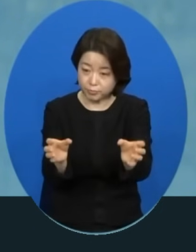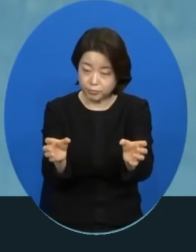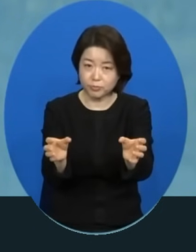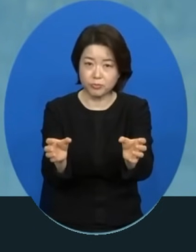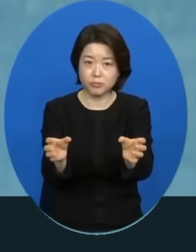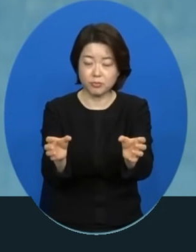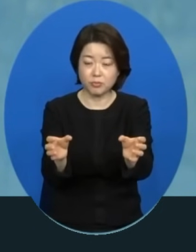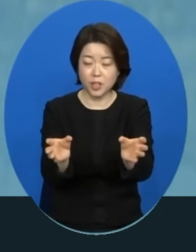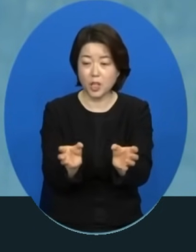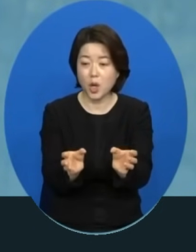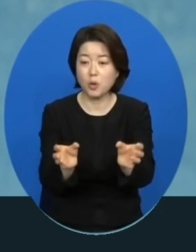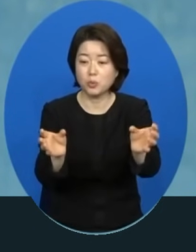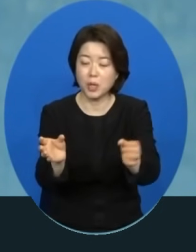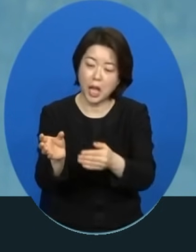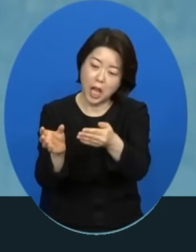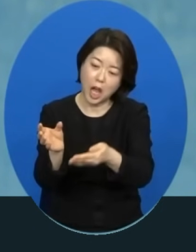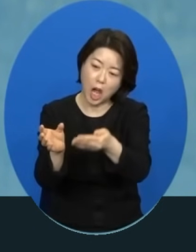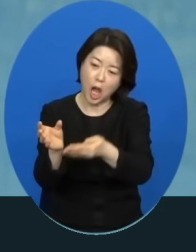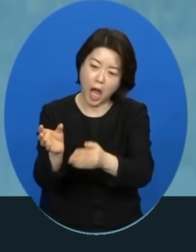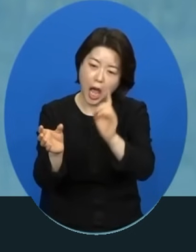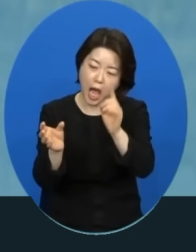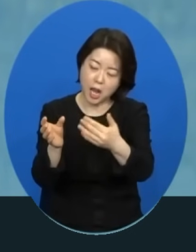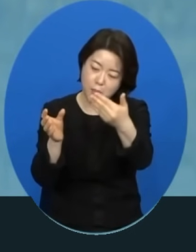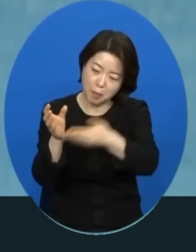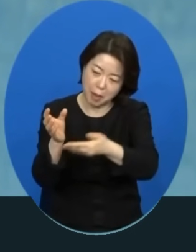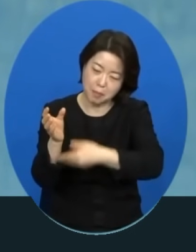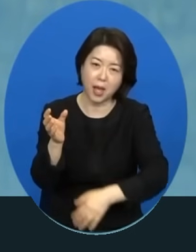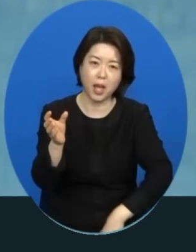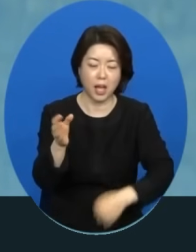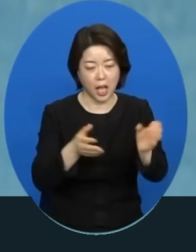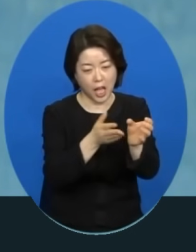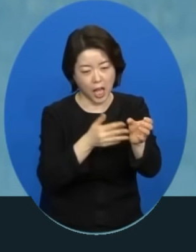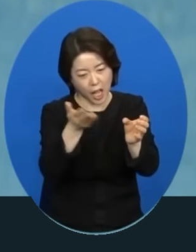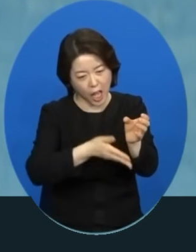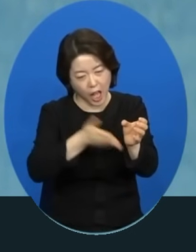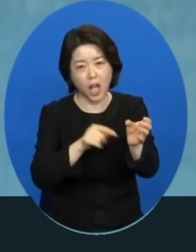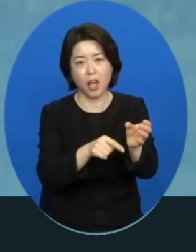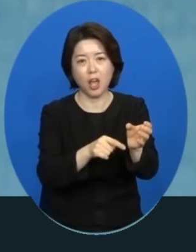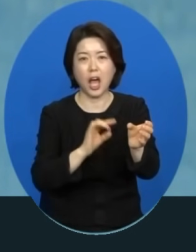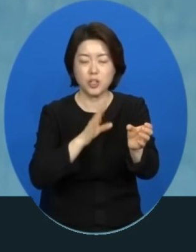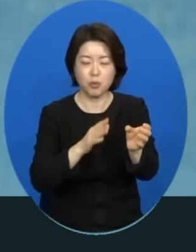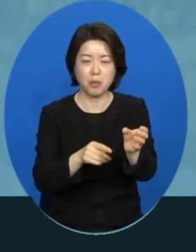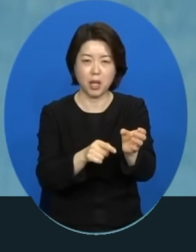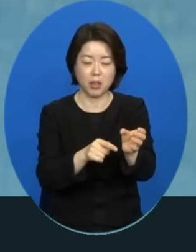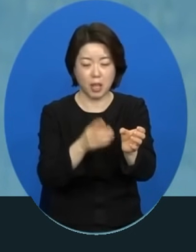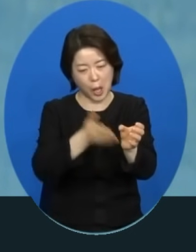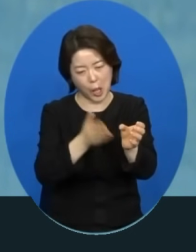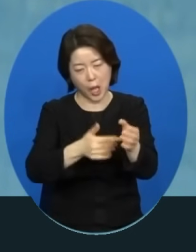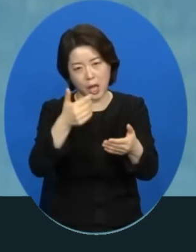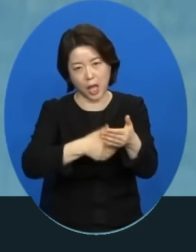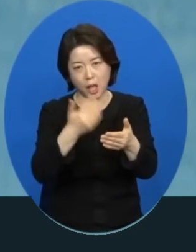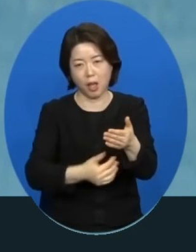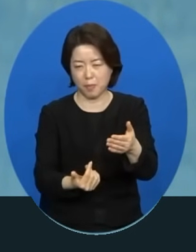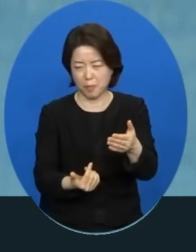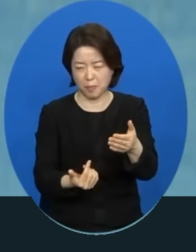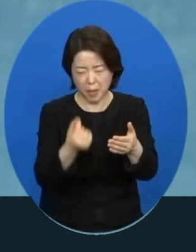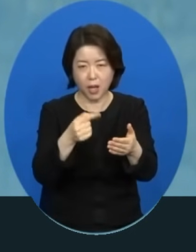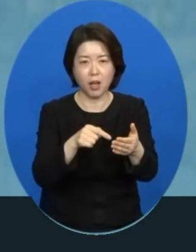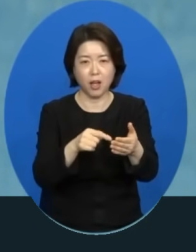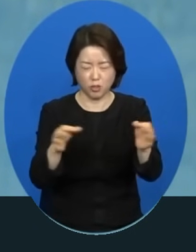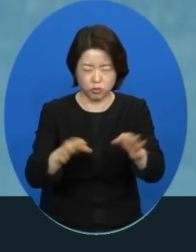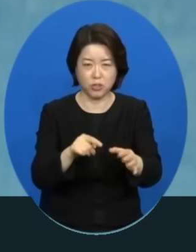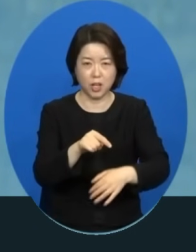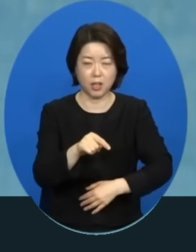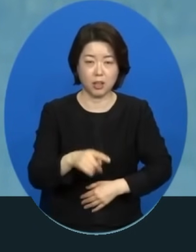벌어지냐면 편마모가 생겨요. 타이어 스레드가 다 닳아버립니다. 얼마 타지 않아도 한쪽만 계속 닿는 거예요. 그래서